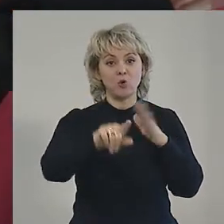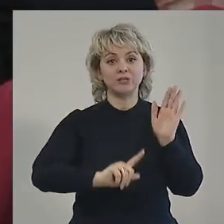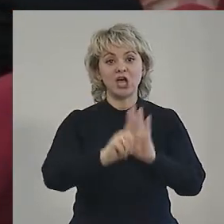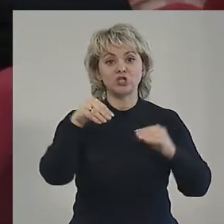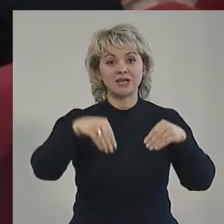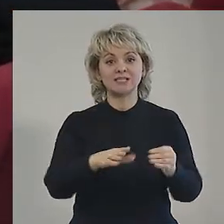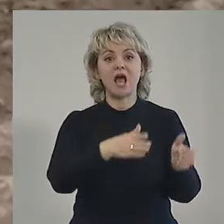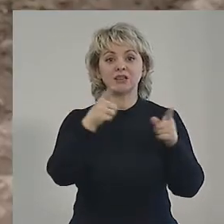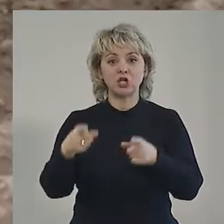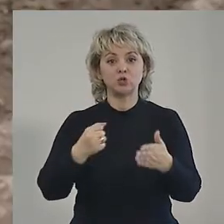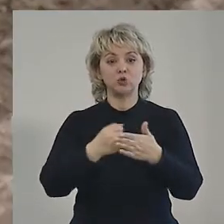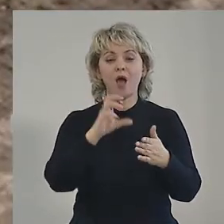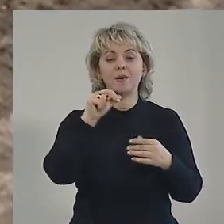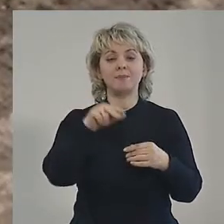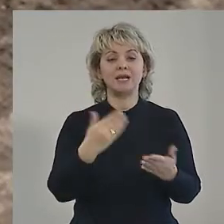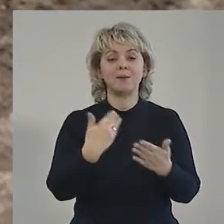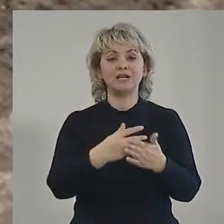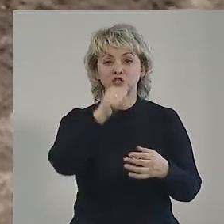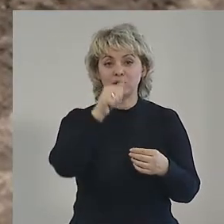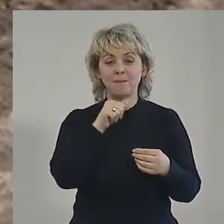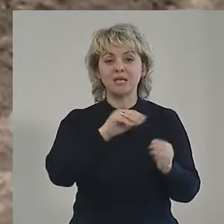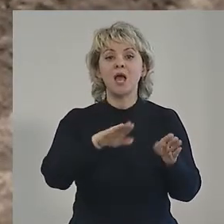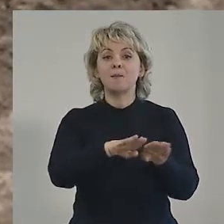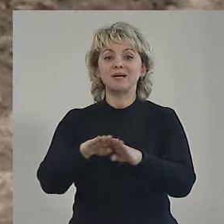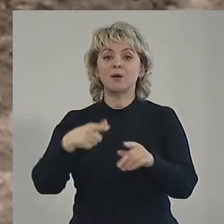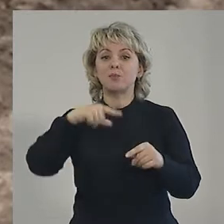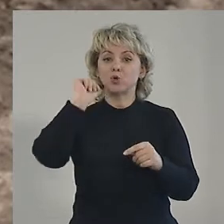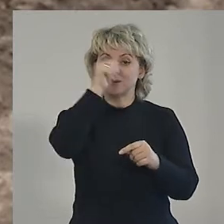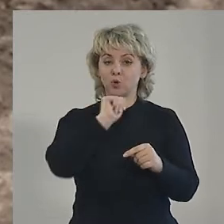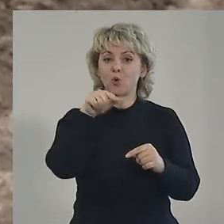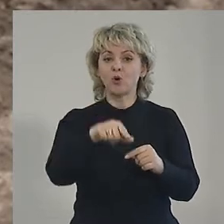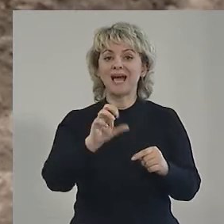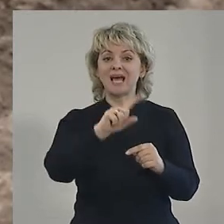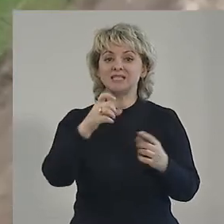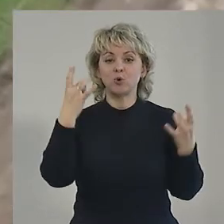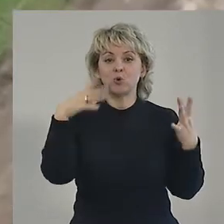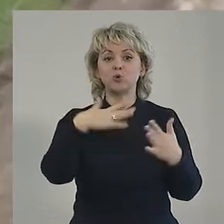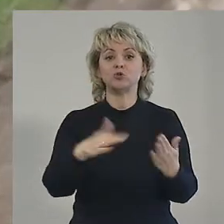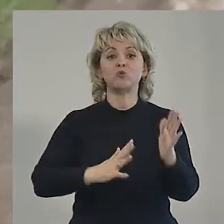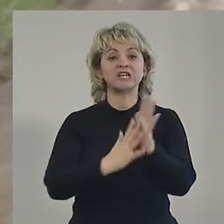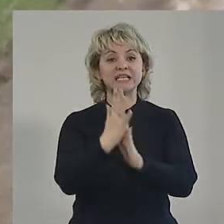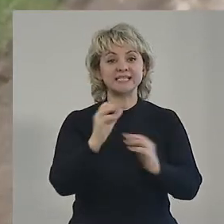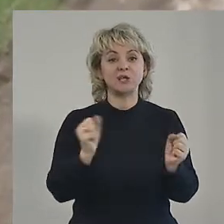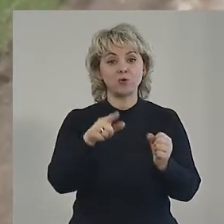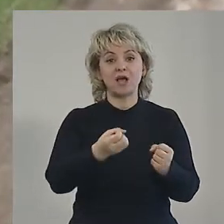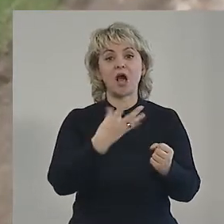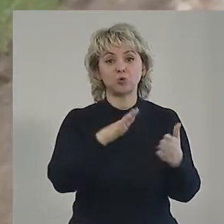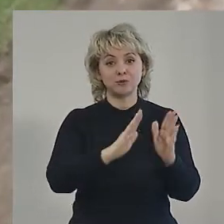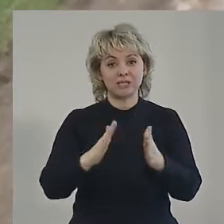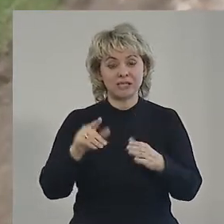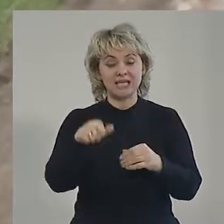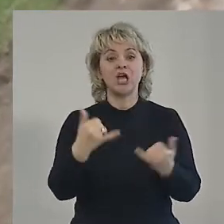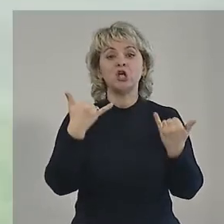сева пришлось отложить до апреля, почти на месяц по сравнению с прошлым годом. Озимые культуры вышли из зимовки в хорошем